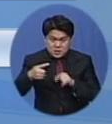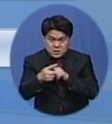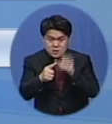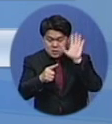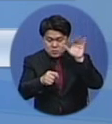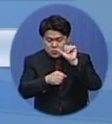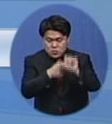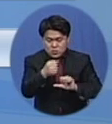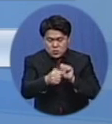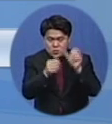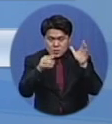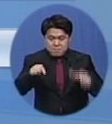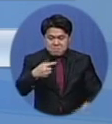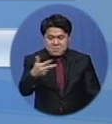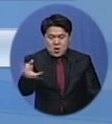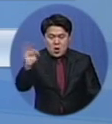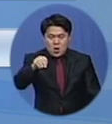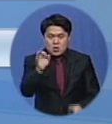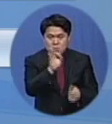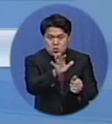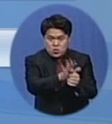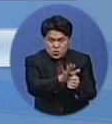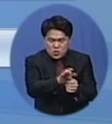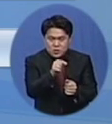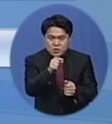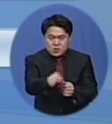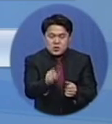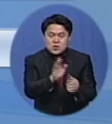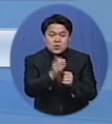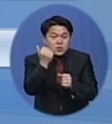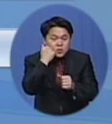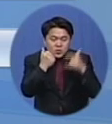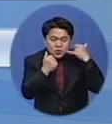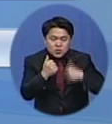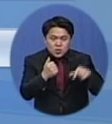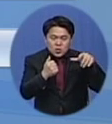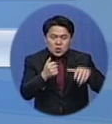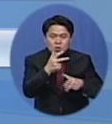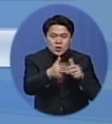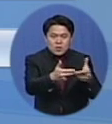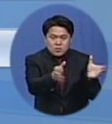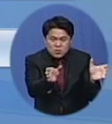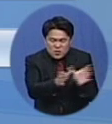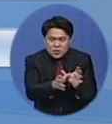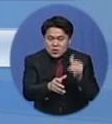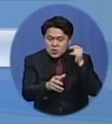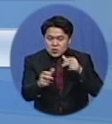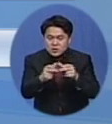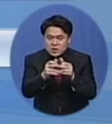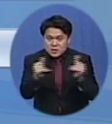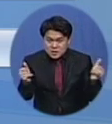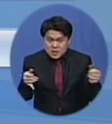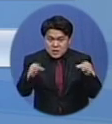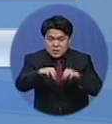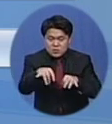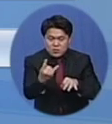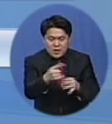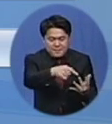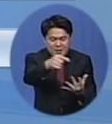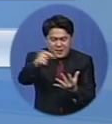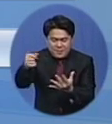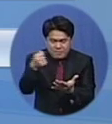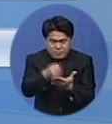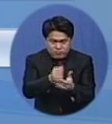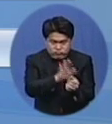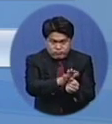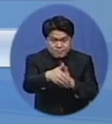동안 108억 원을 기부할 예정이고 지원 대상자는 중국 이랜드 사업부와 중국 장애인 기금회가 매년 선정할